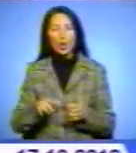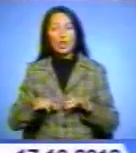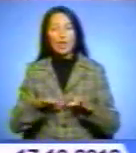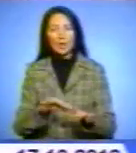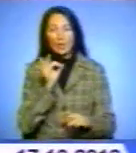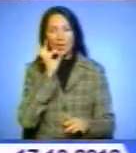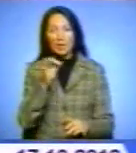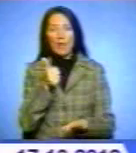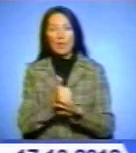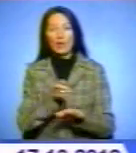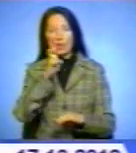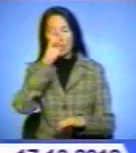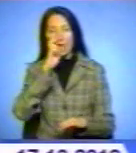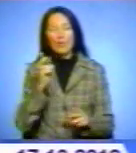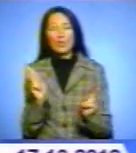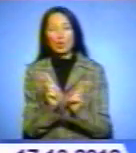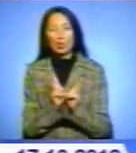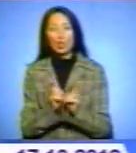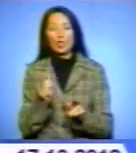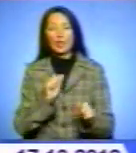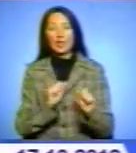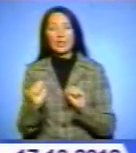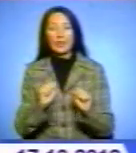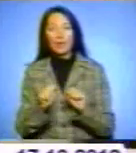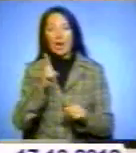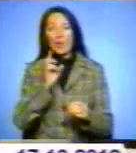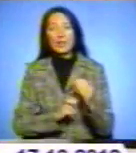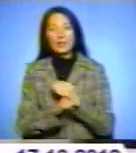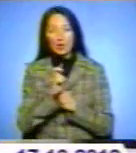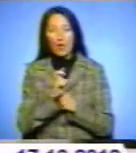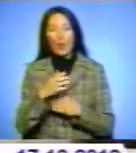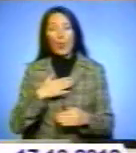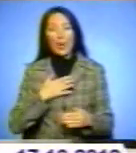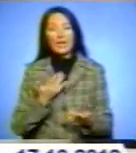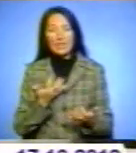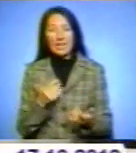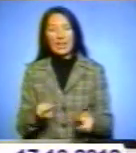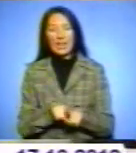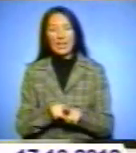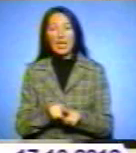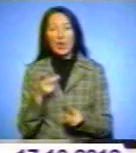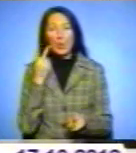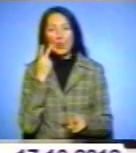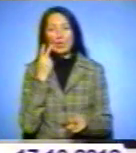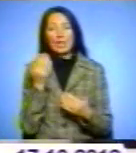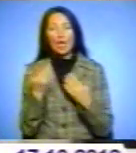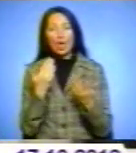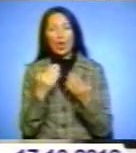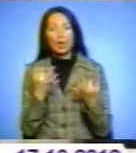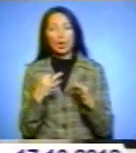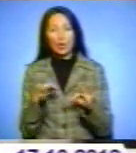зустрічі з керівниками церков і релігійних організацій. Впевнений, що такий постійний діалог